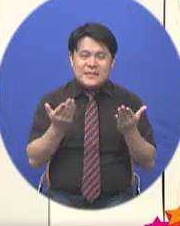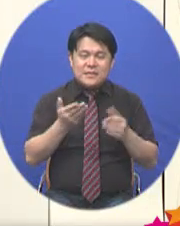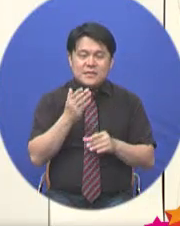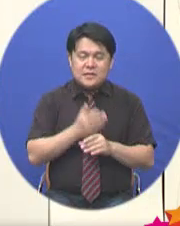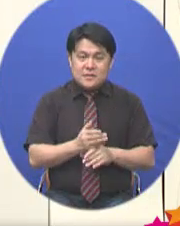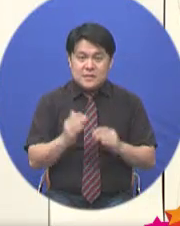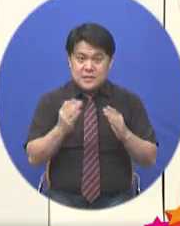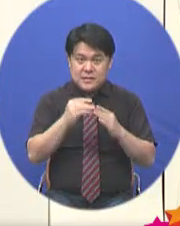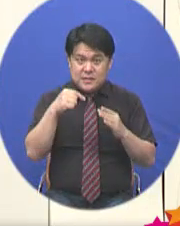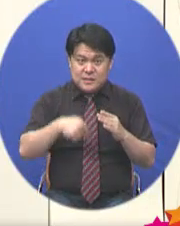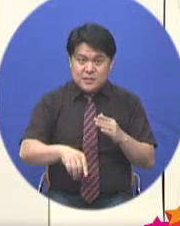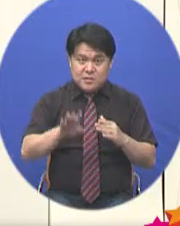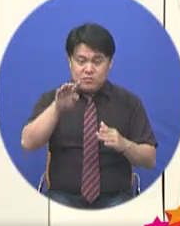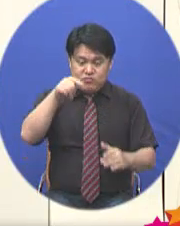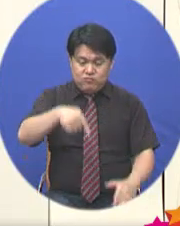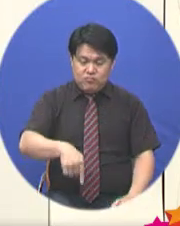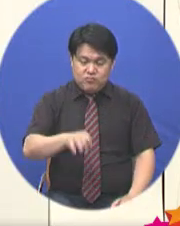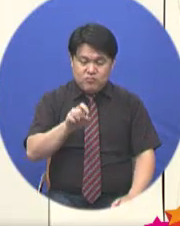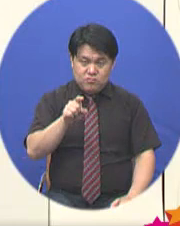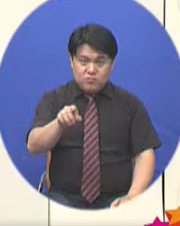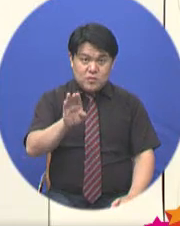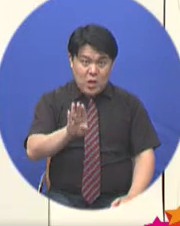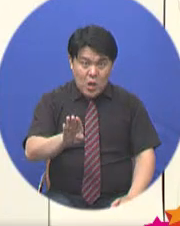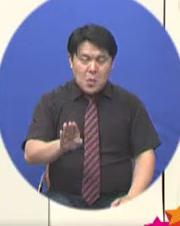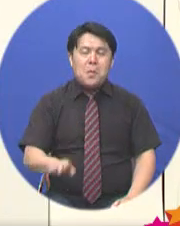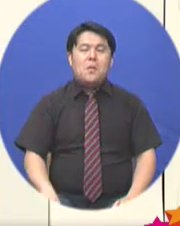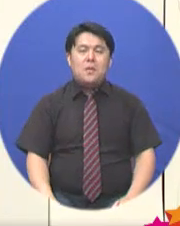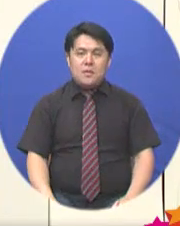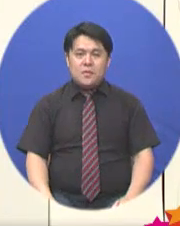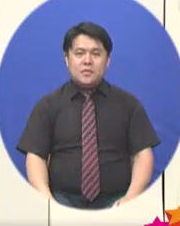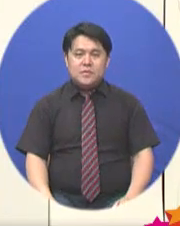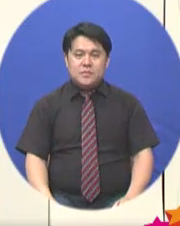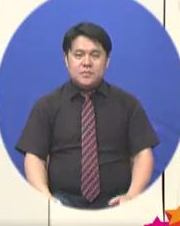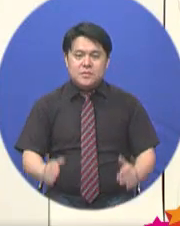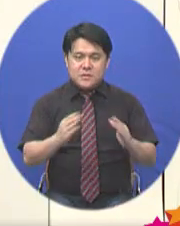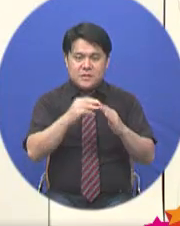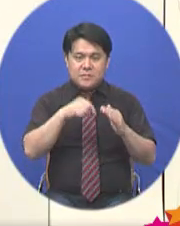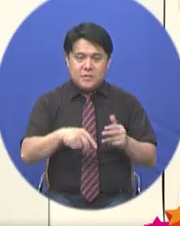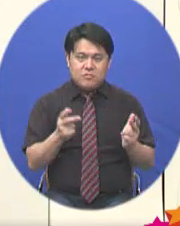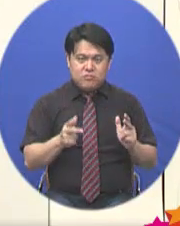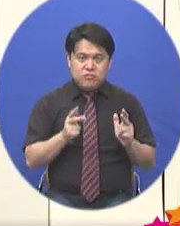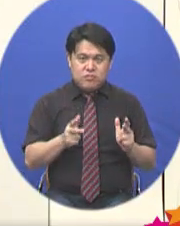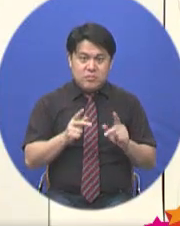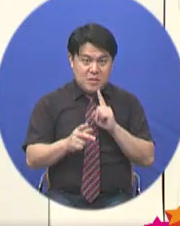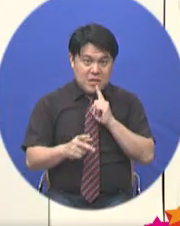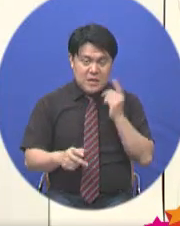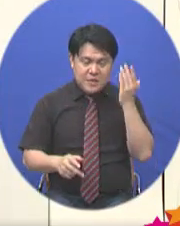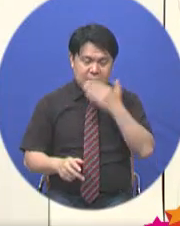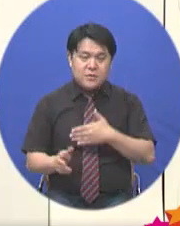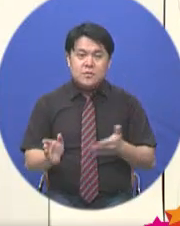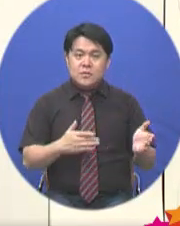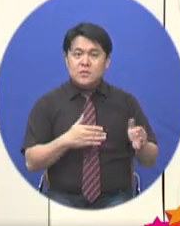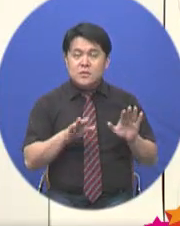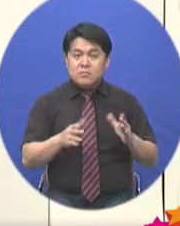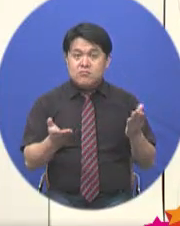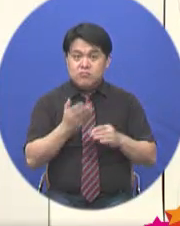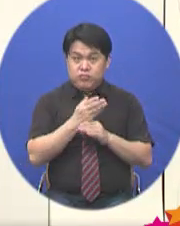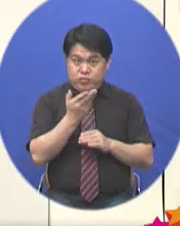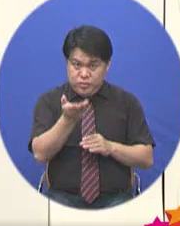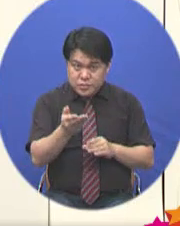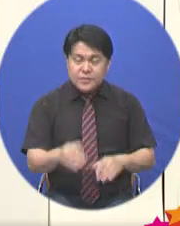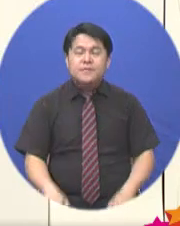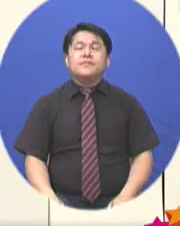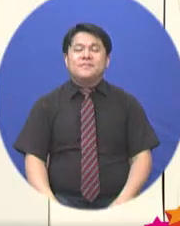가 집에서 부업을 하시는군요. 예예. 예. 아 가내공업. 예. 예. 어찌됐든 일을 하고